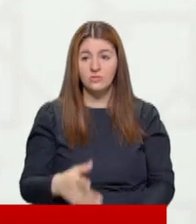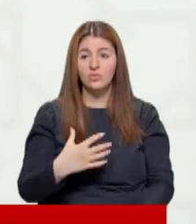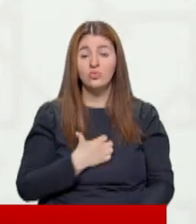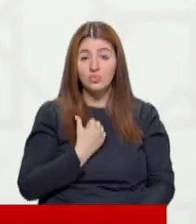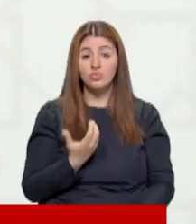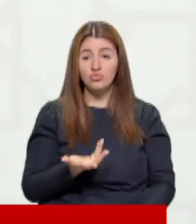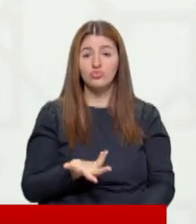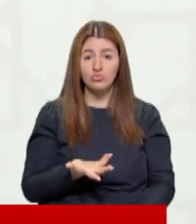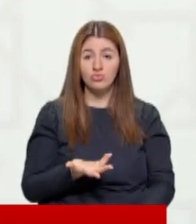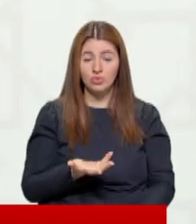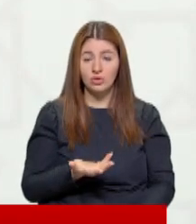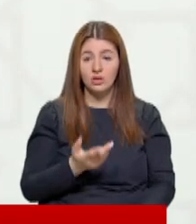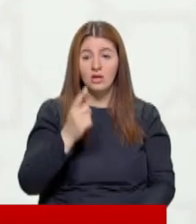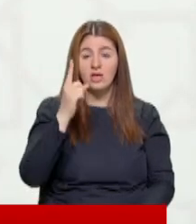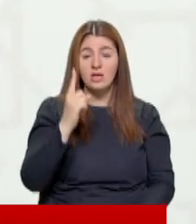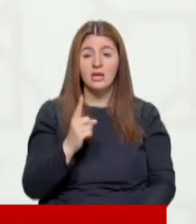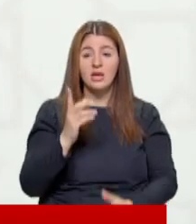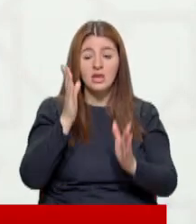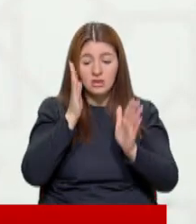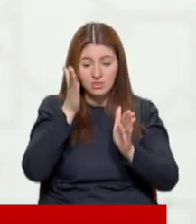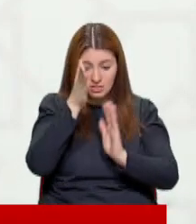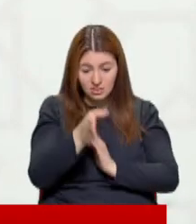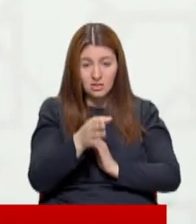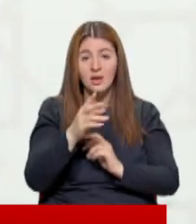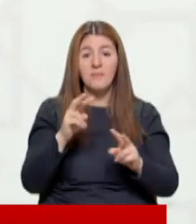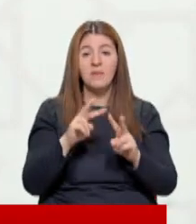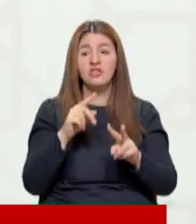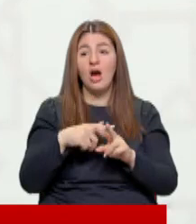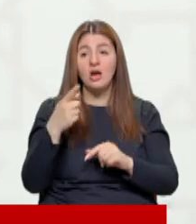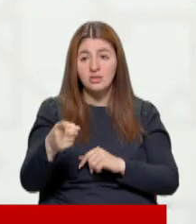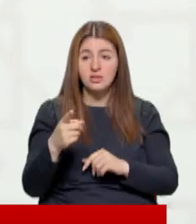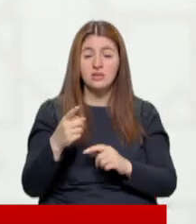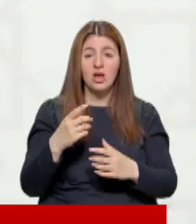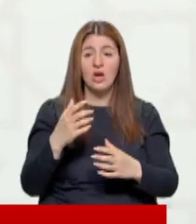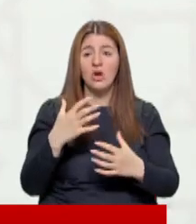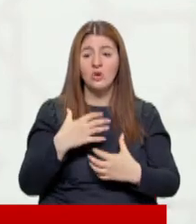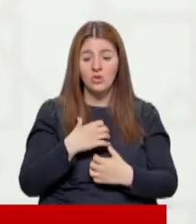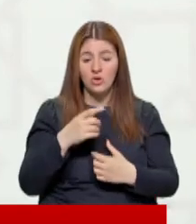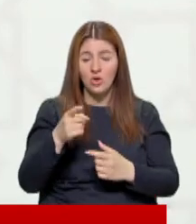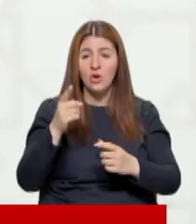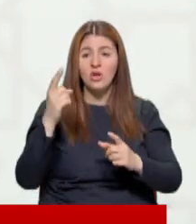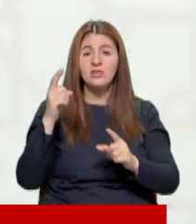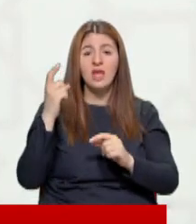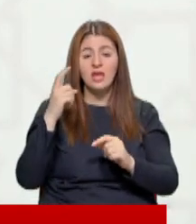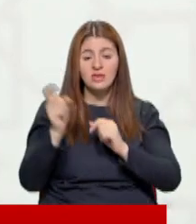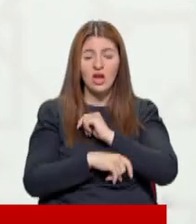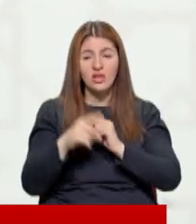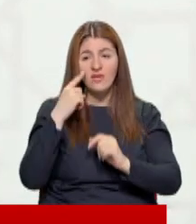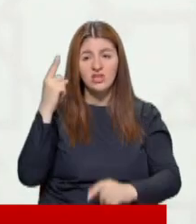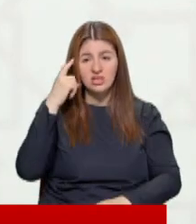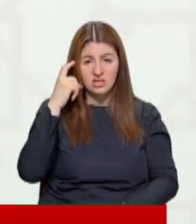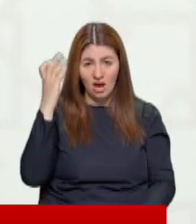Üzünlüyüz çünkü ilk kıblemiz Mescid-i Aksa, mahzun ve terör devleti